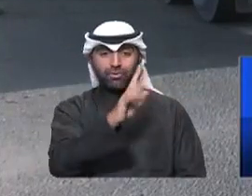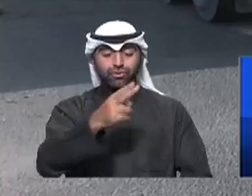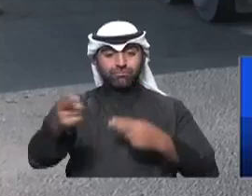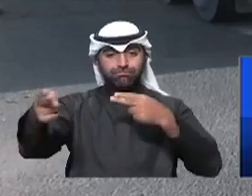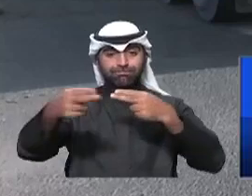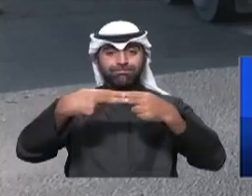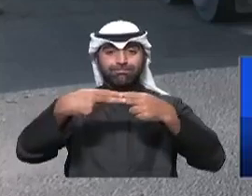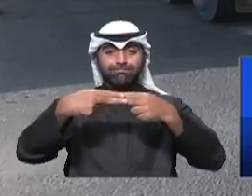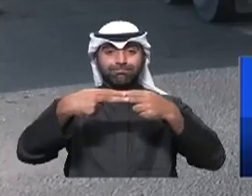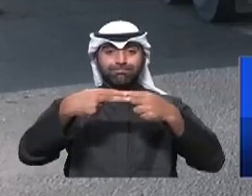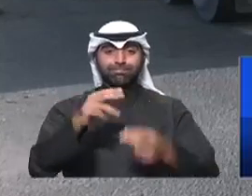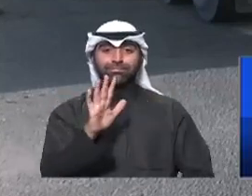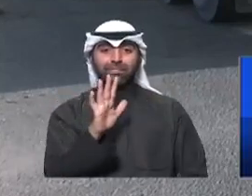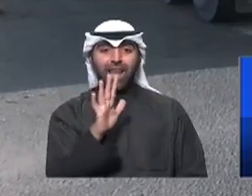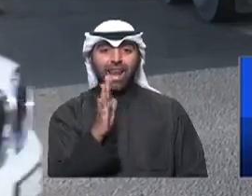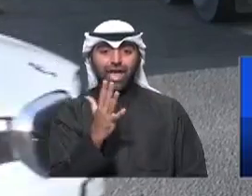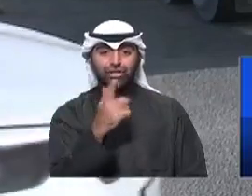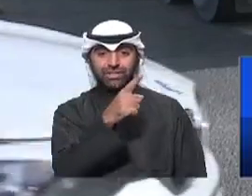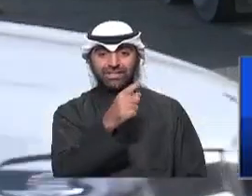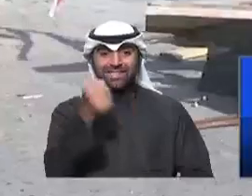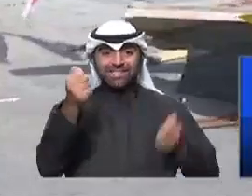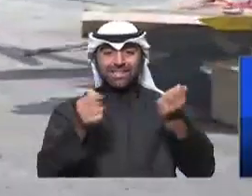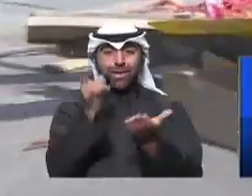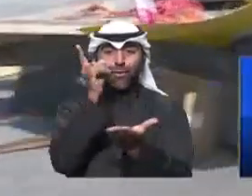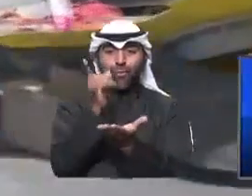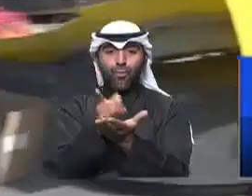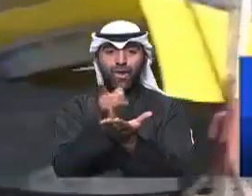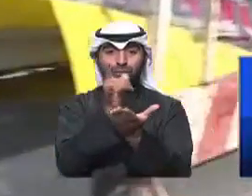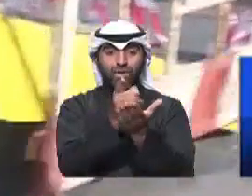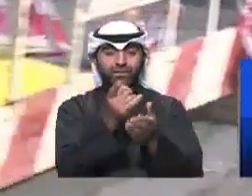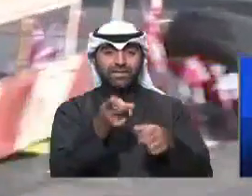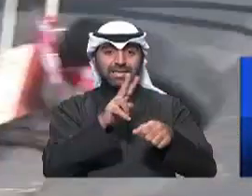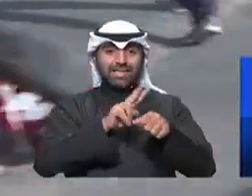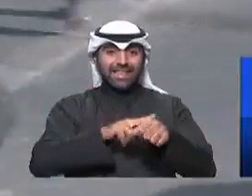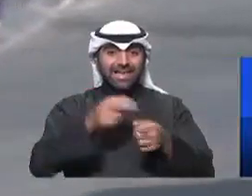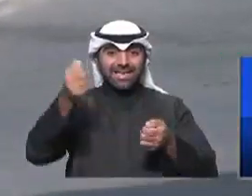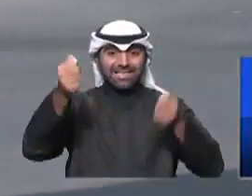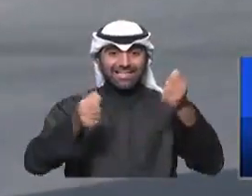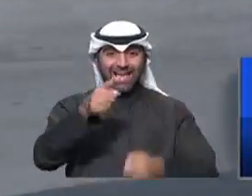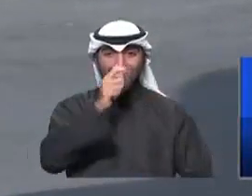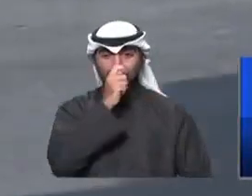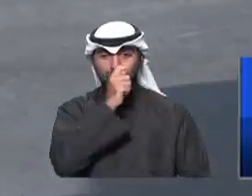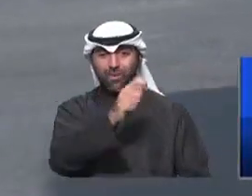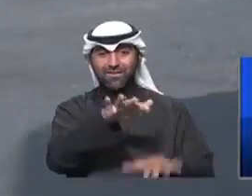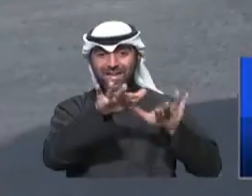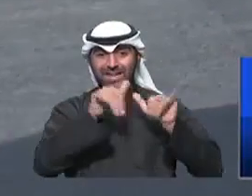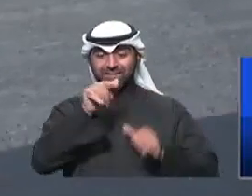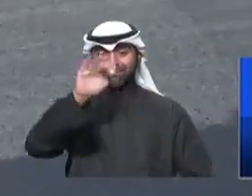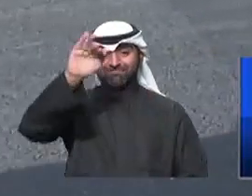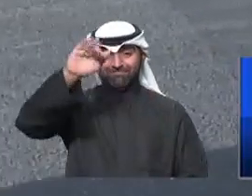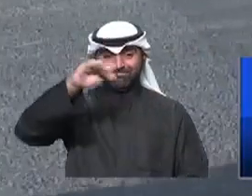اذا كان صاحب السياره يبي يفرج عن سيارته لازم يراجع المركز اللي تم فيه رفع السياره بنفس المركز اللي بنفس